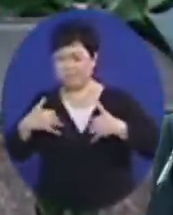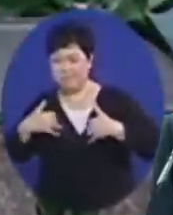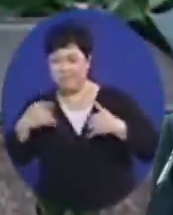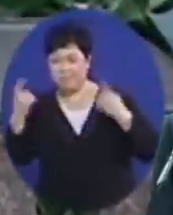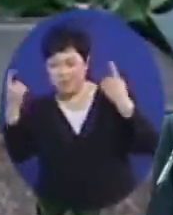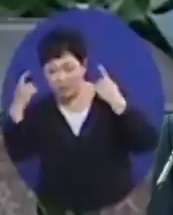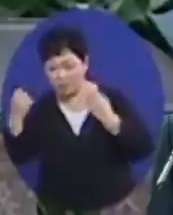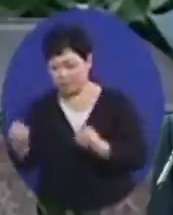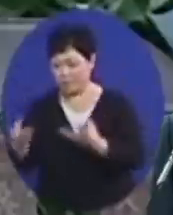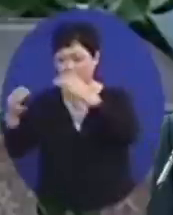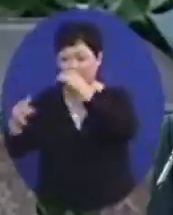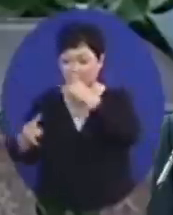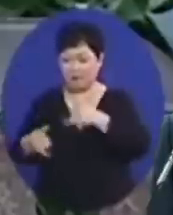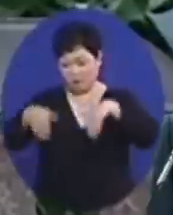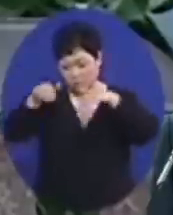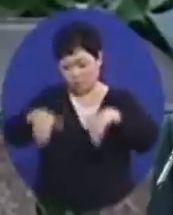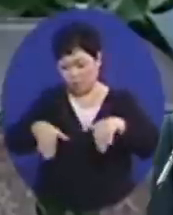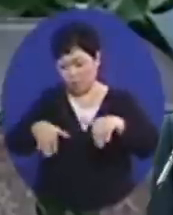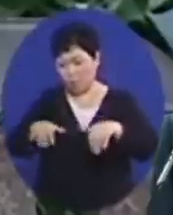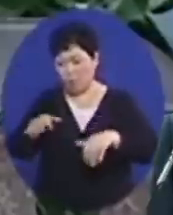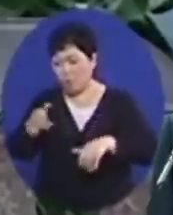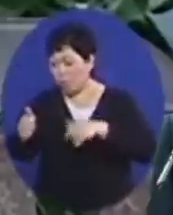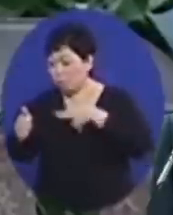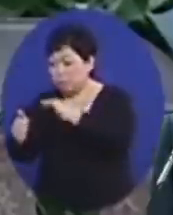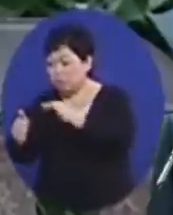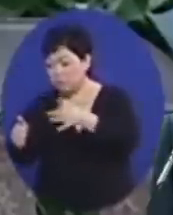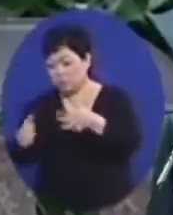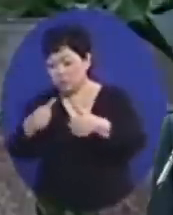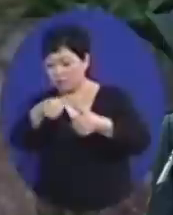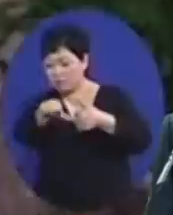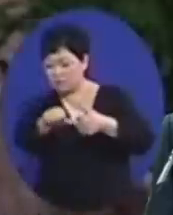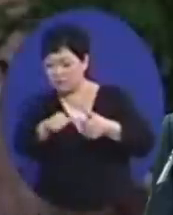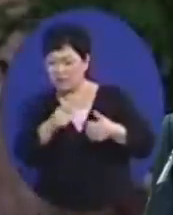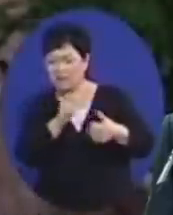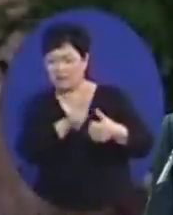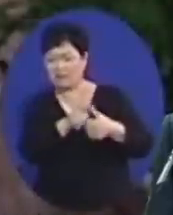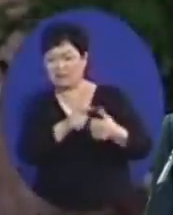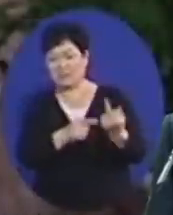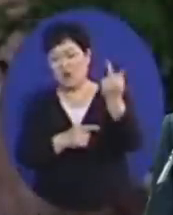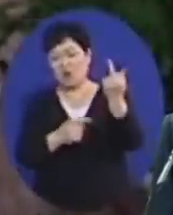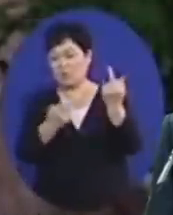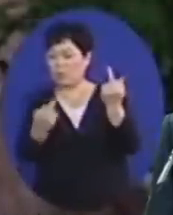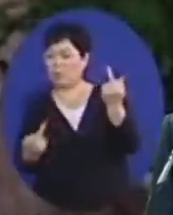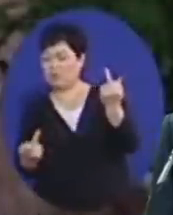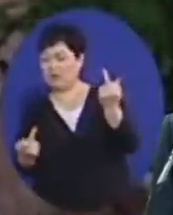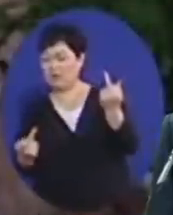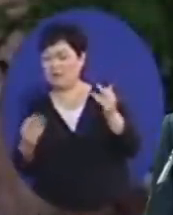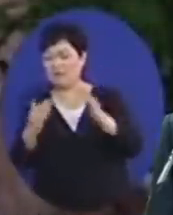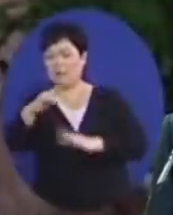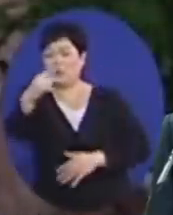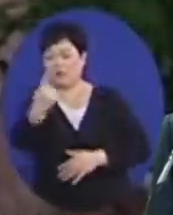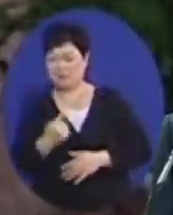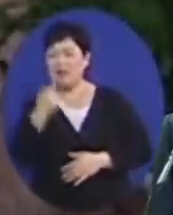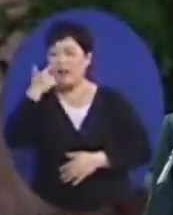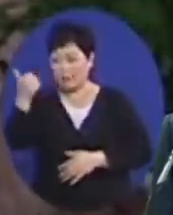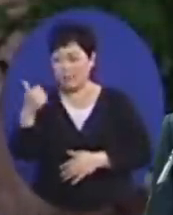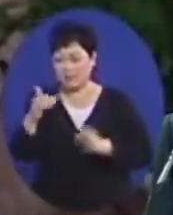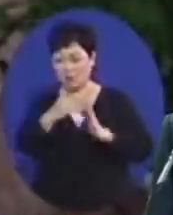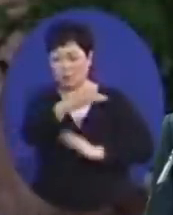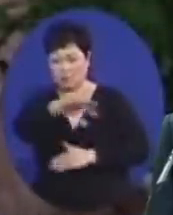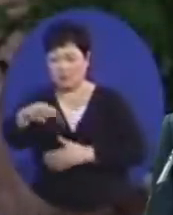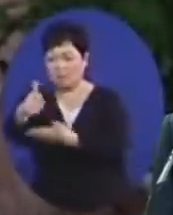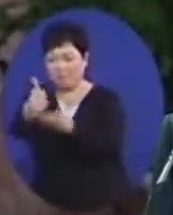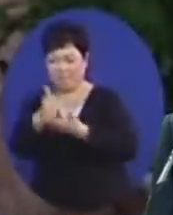베풀기에 종을 불러서 무슨 일이 있느냐 하니까 당신의 동생이 성한 몸으로 집에 돌아왔다고 아버지가 동리 사람을